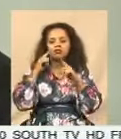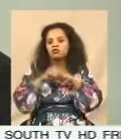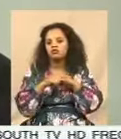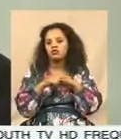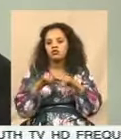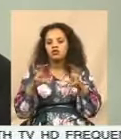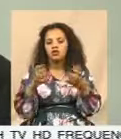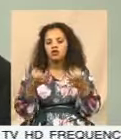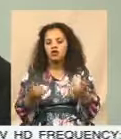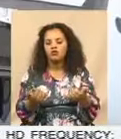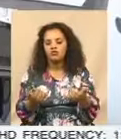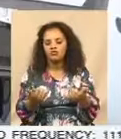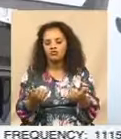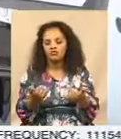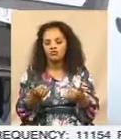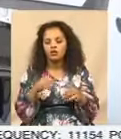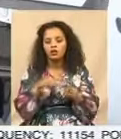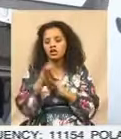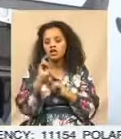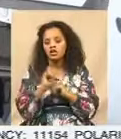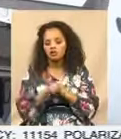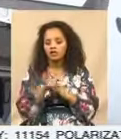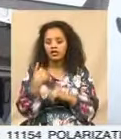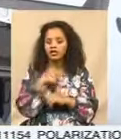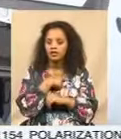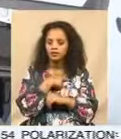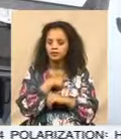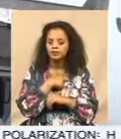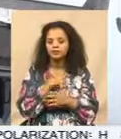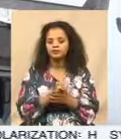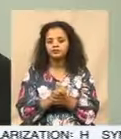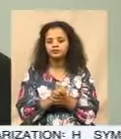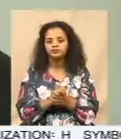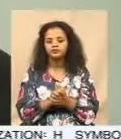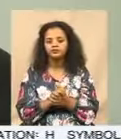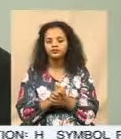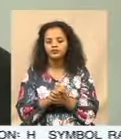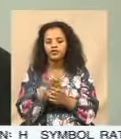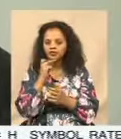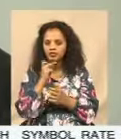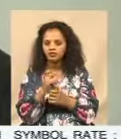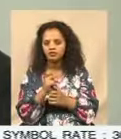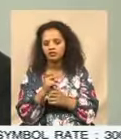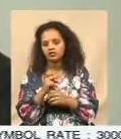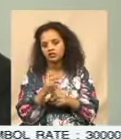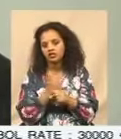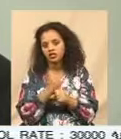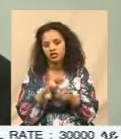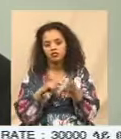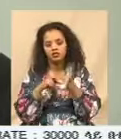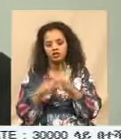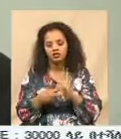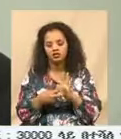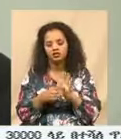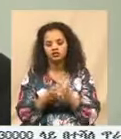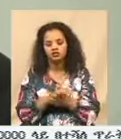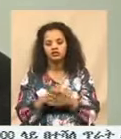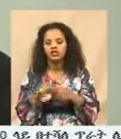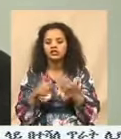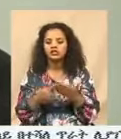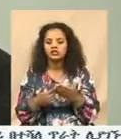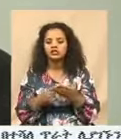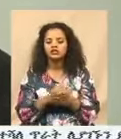ሚዲያ መሀል መግባት አለበት። እኛም በደንብ ሰርተናል ማለት በጣም ይከብዳል።